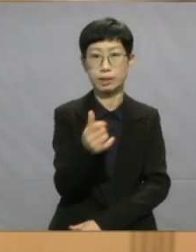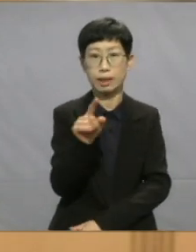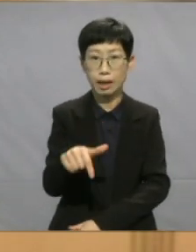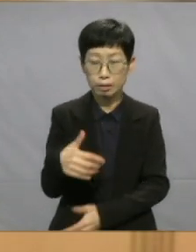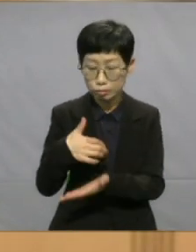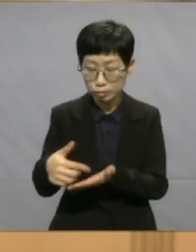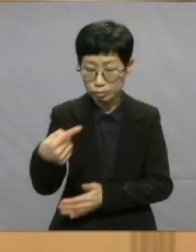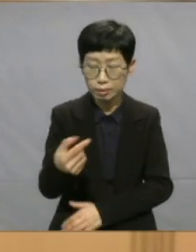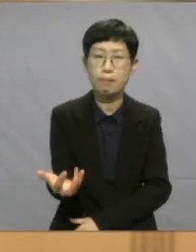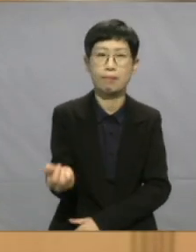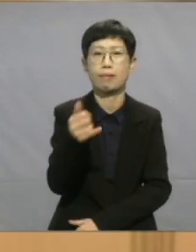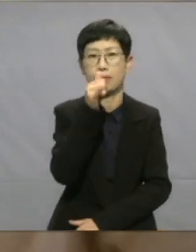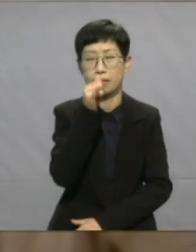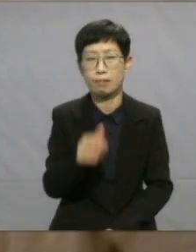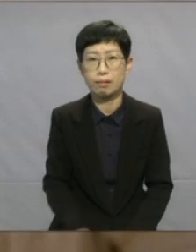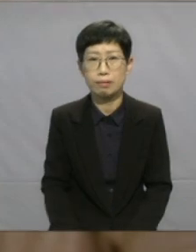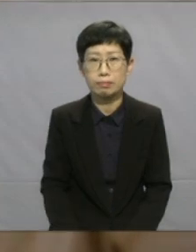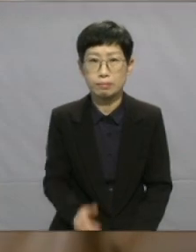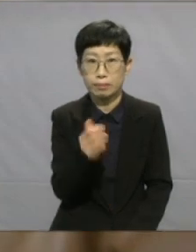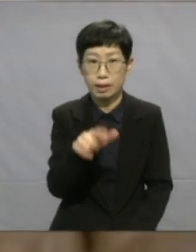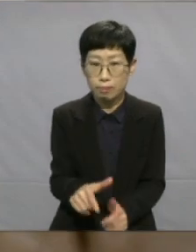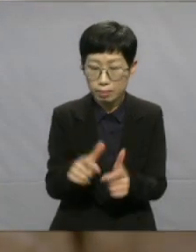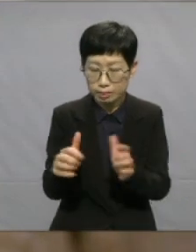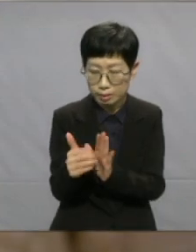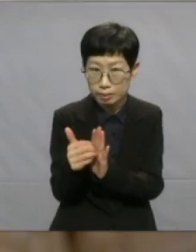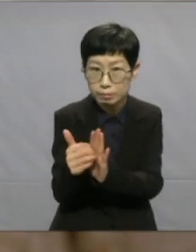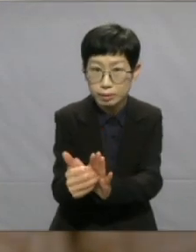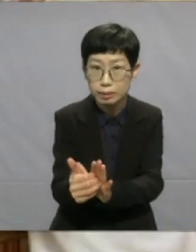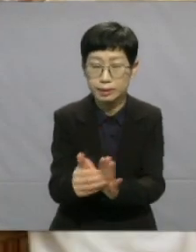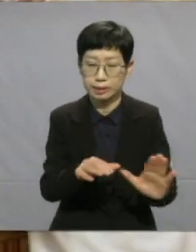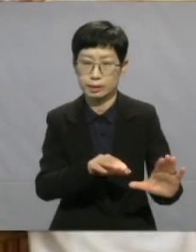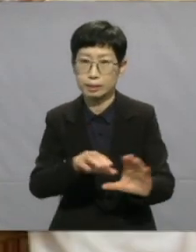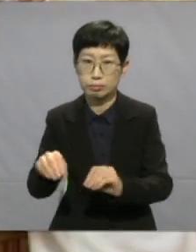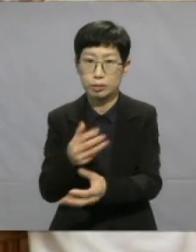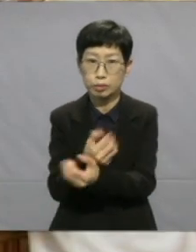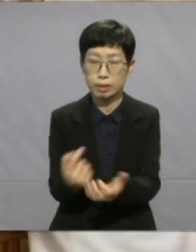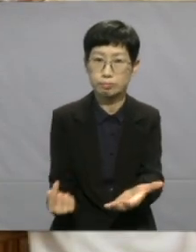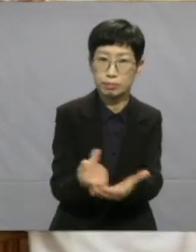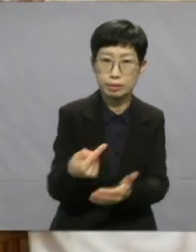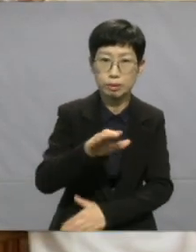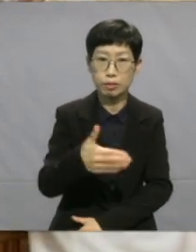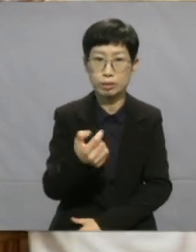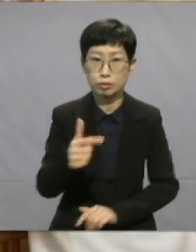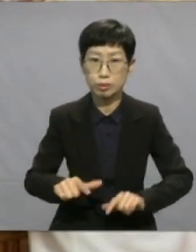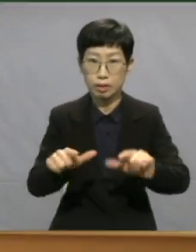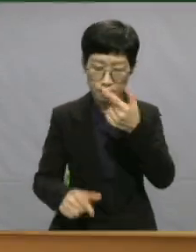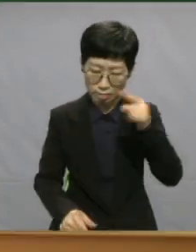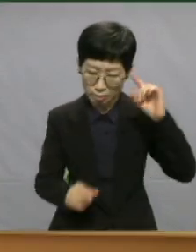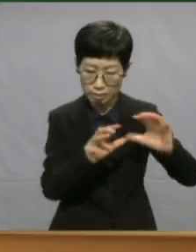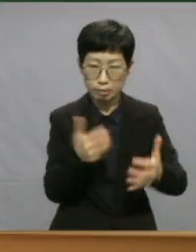여개를 보유하고 있었습니다 핵 확산 금지 조약에 가입하면서 1996년 러시아의 조건 없이